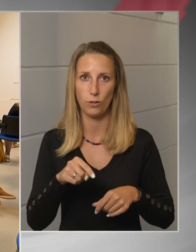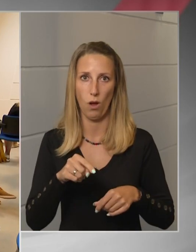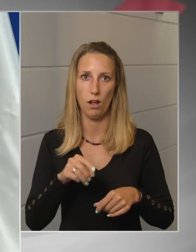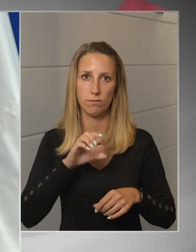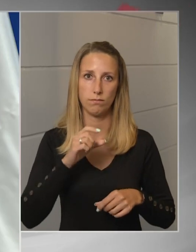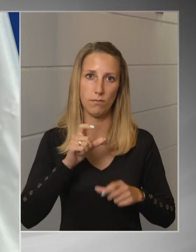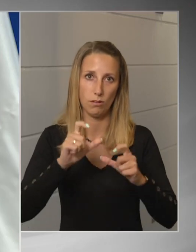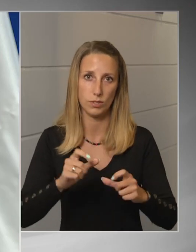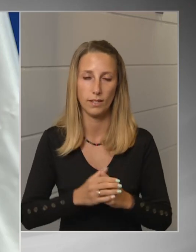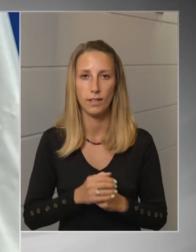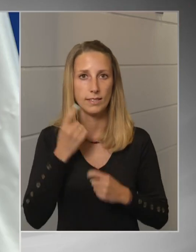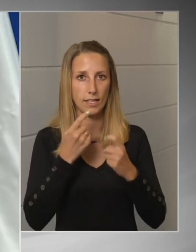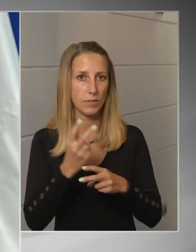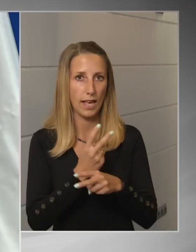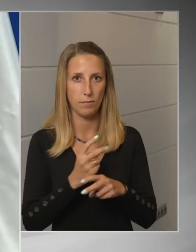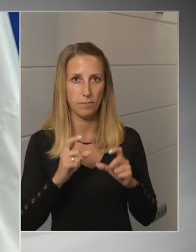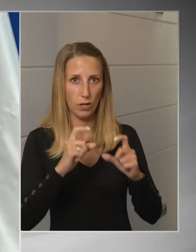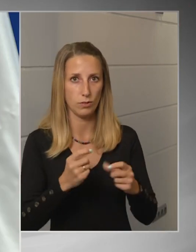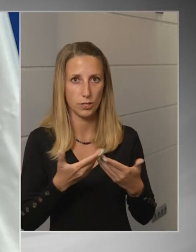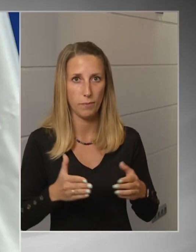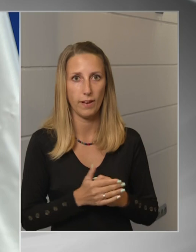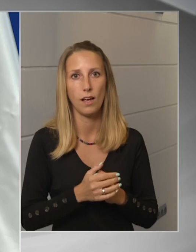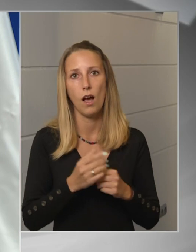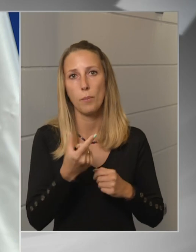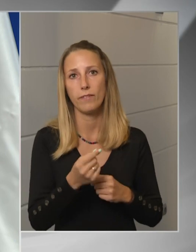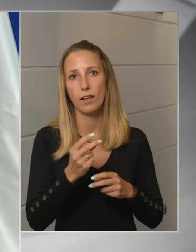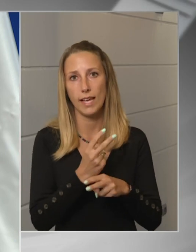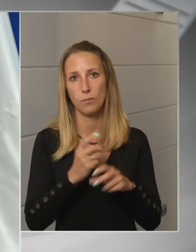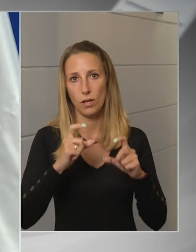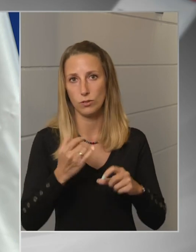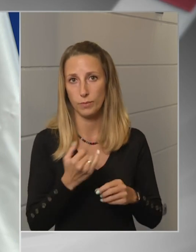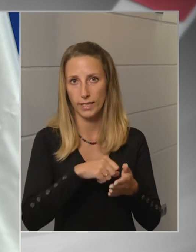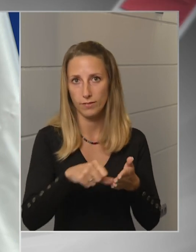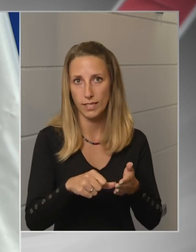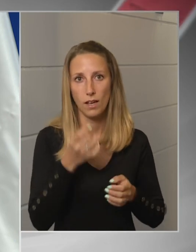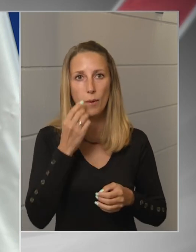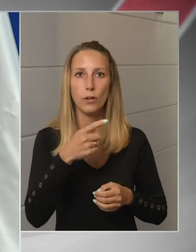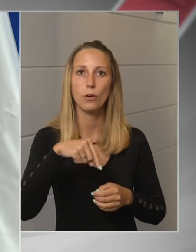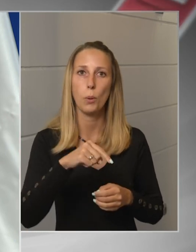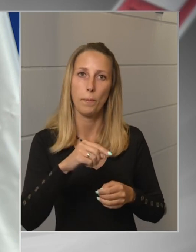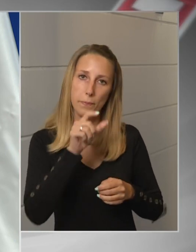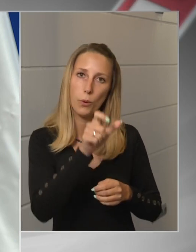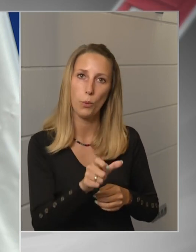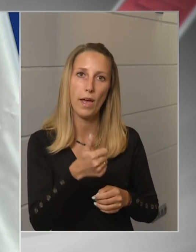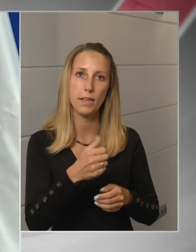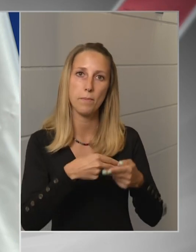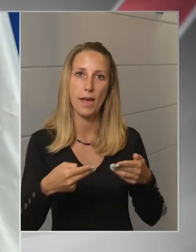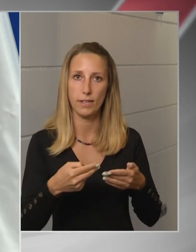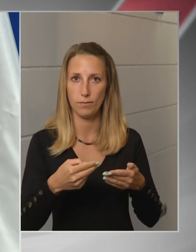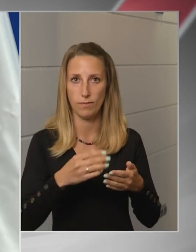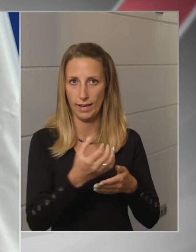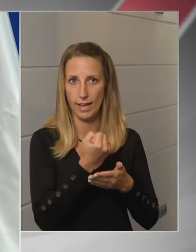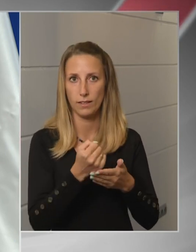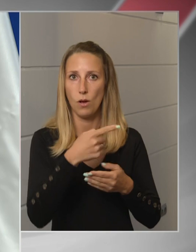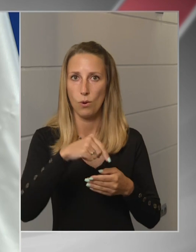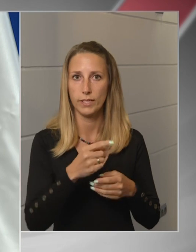Én szerintem az állam semmivel se tartozik, amely az állam tartozott, azt mindig kifizettük. Amikor ő egy pert megnyert, amire ön is itt utalta az Emberi Jók